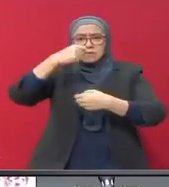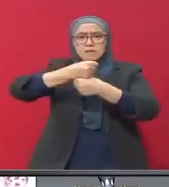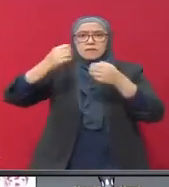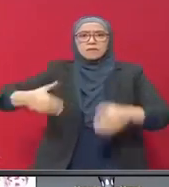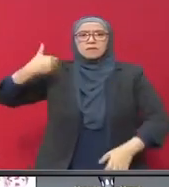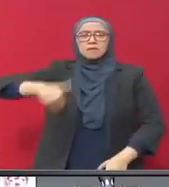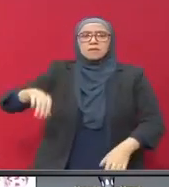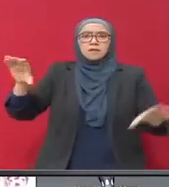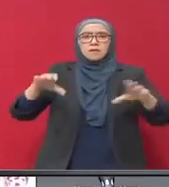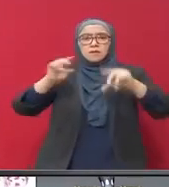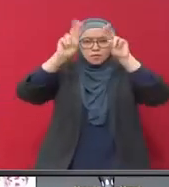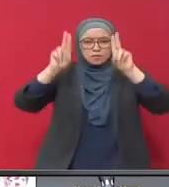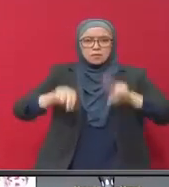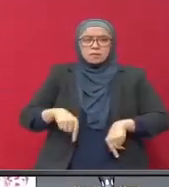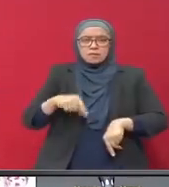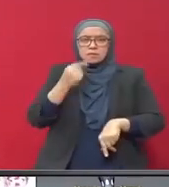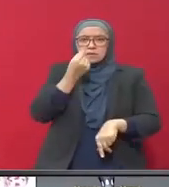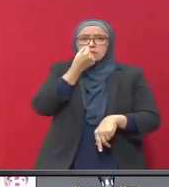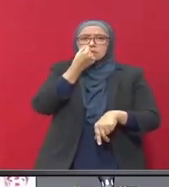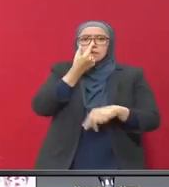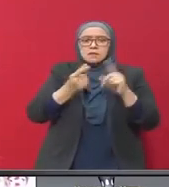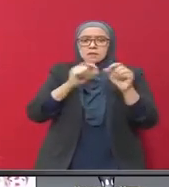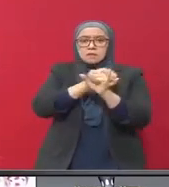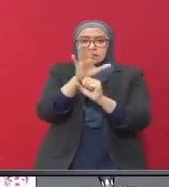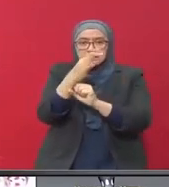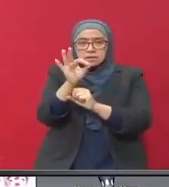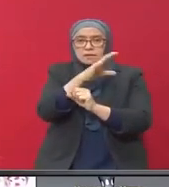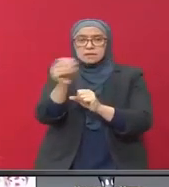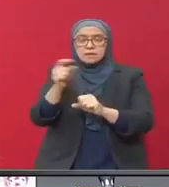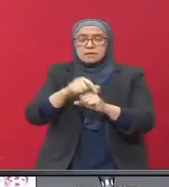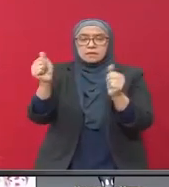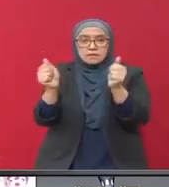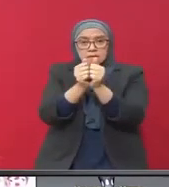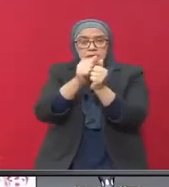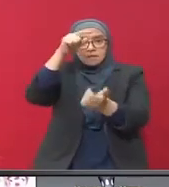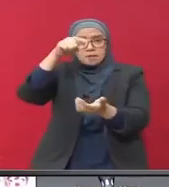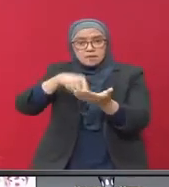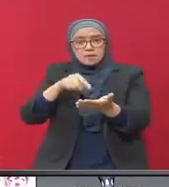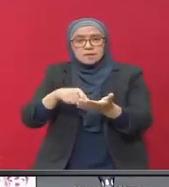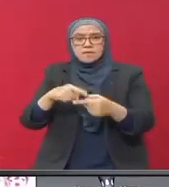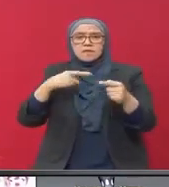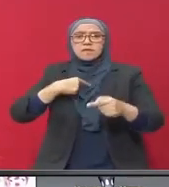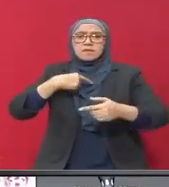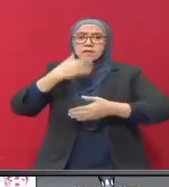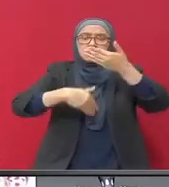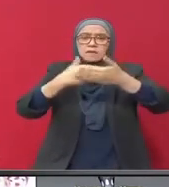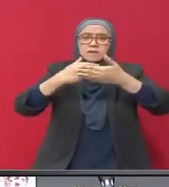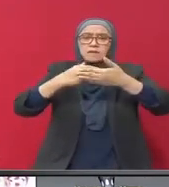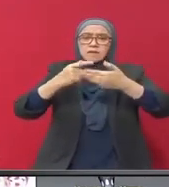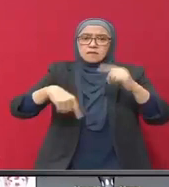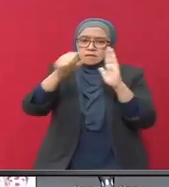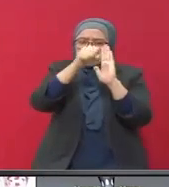komik 19 dalam hubungan ini aspek Pemantauan dan penguasaan ke atas penonton isopi akan dipetik katkan